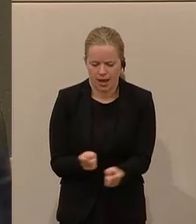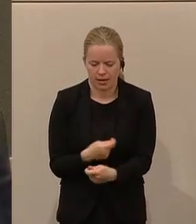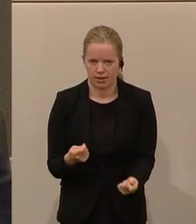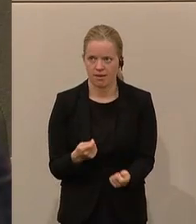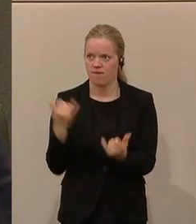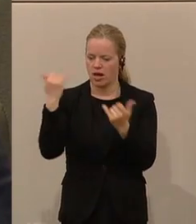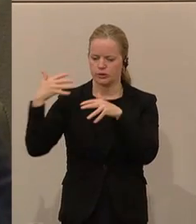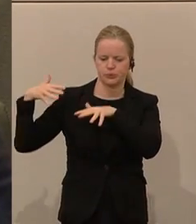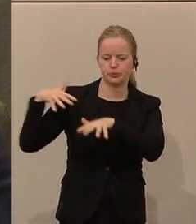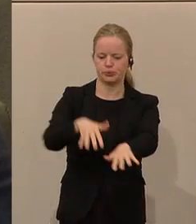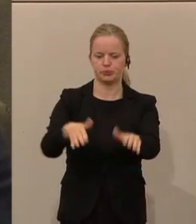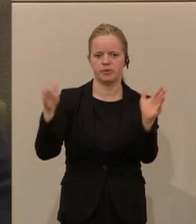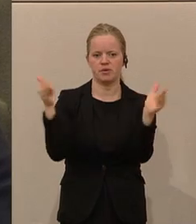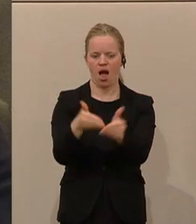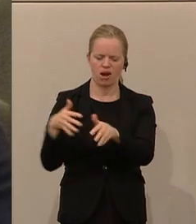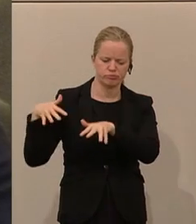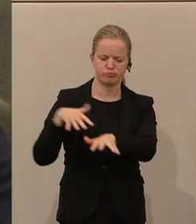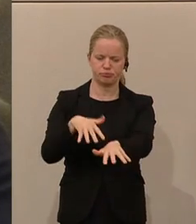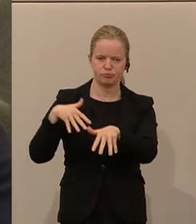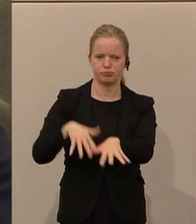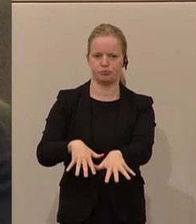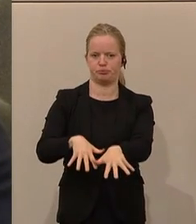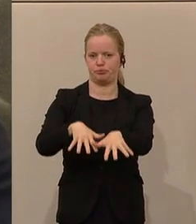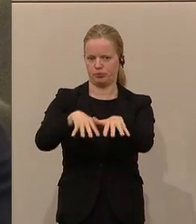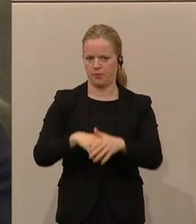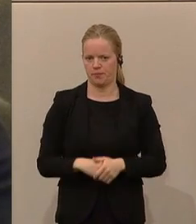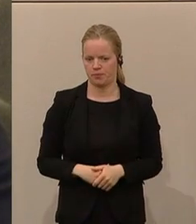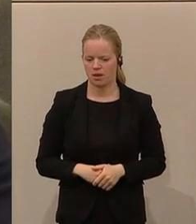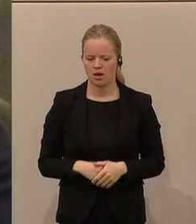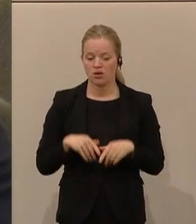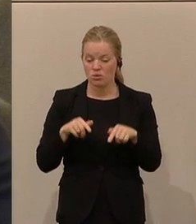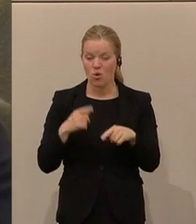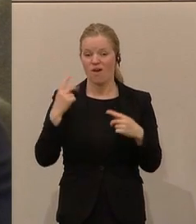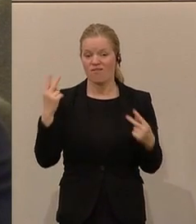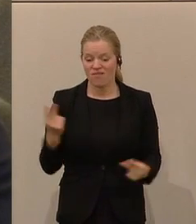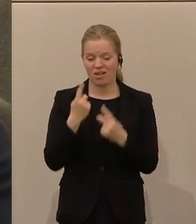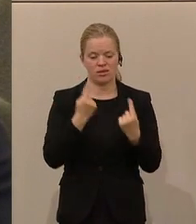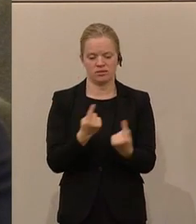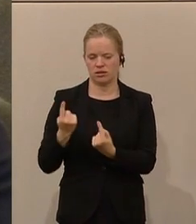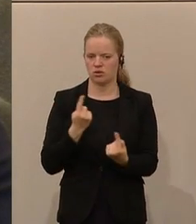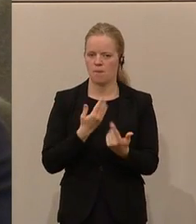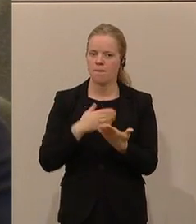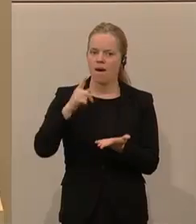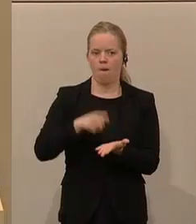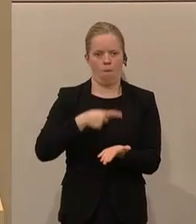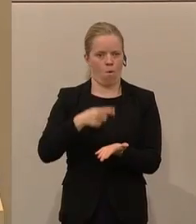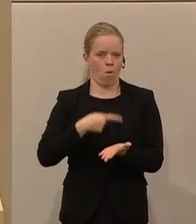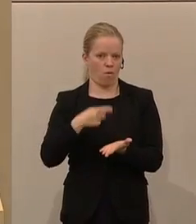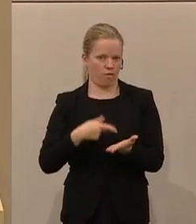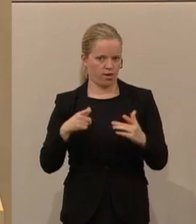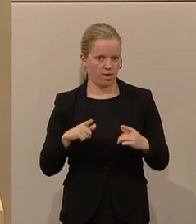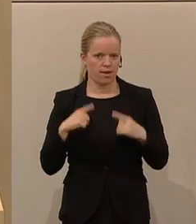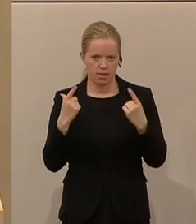Tal. Solche extremen Wetterlagen erleben wir immer öfter und es zeigt,